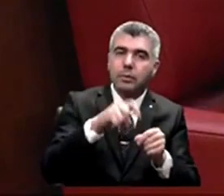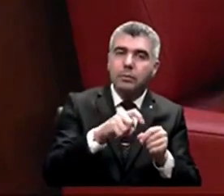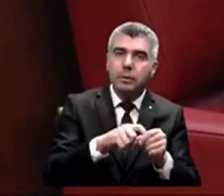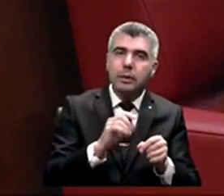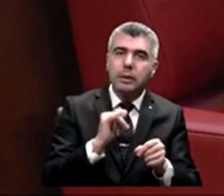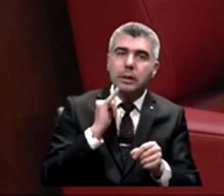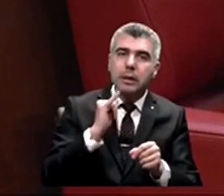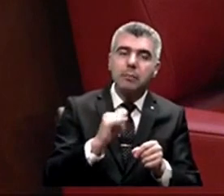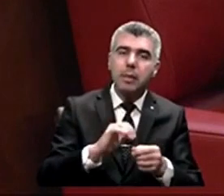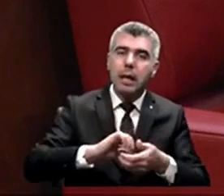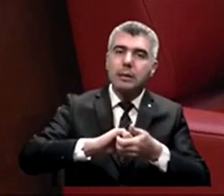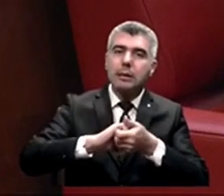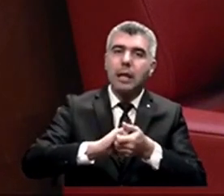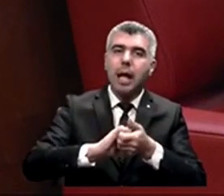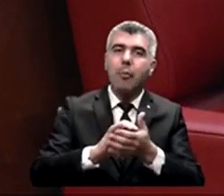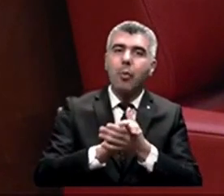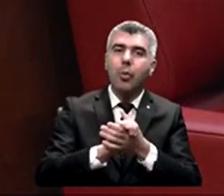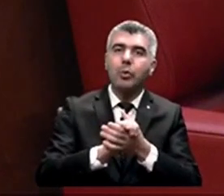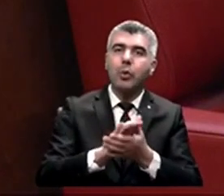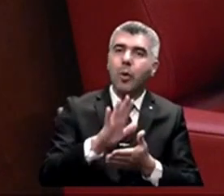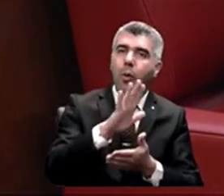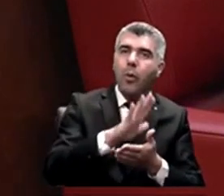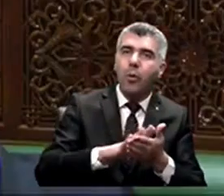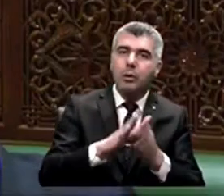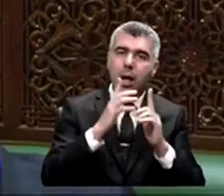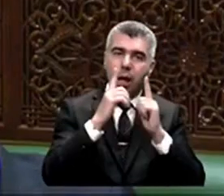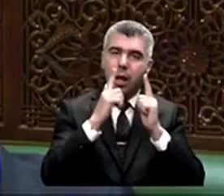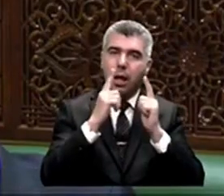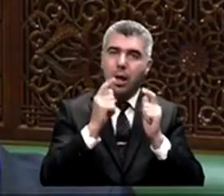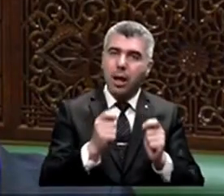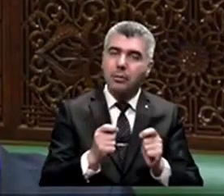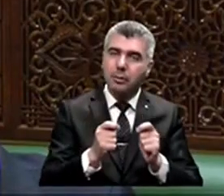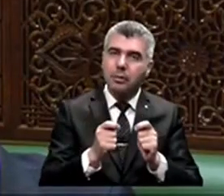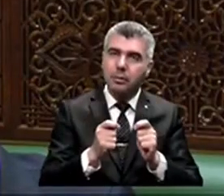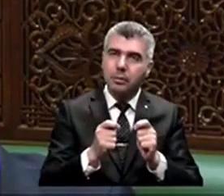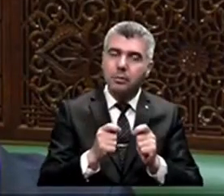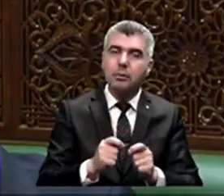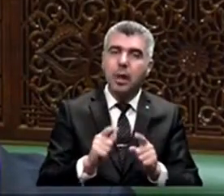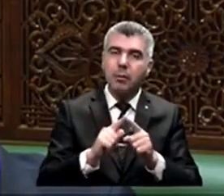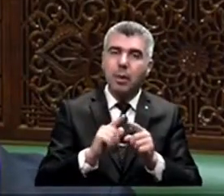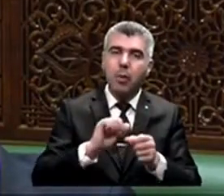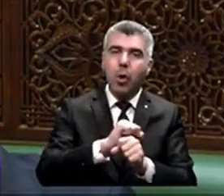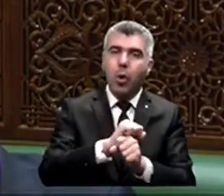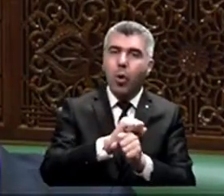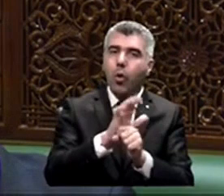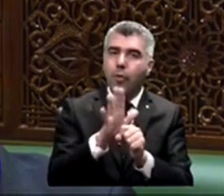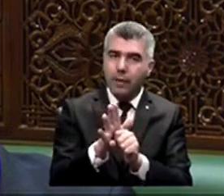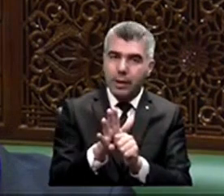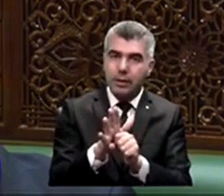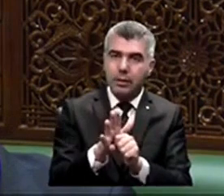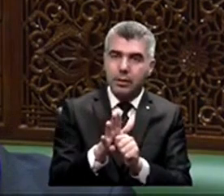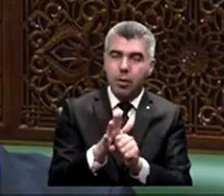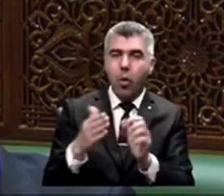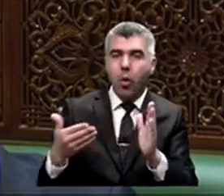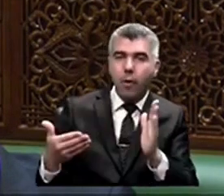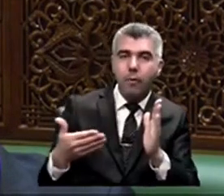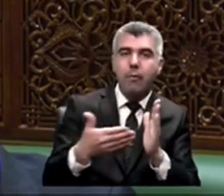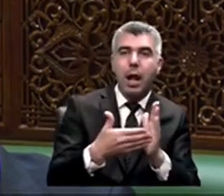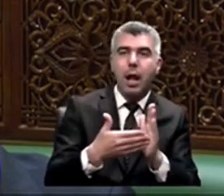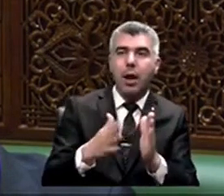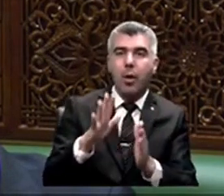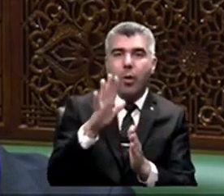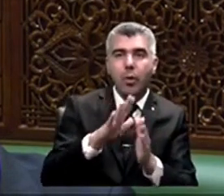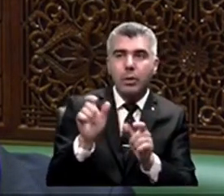الحمل التضامني على غرار ما عيناه خلال أزمة كوفيد 19 أو مؤخرا عبر تجندها لمساعدة